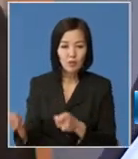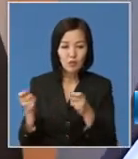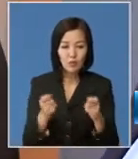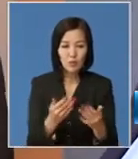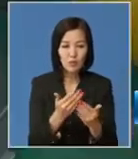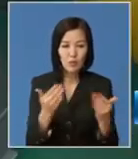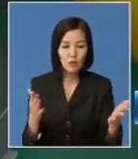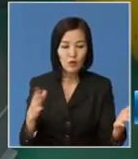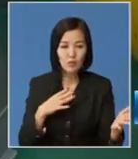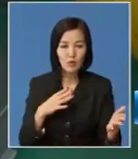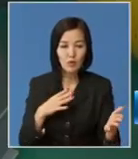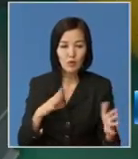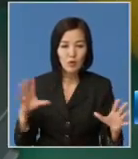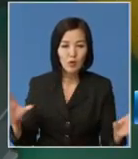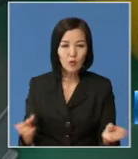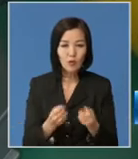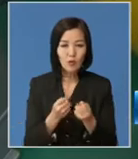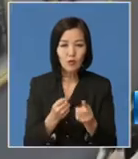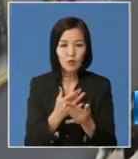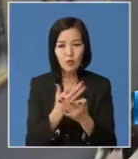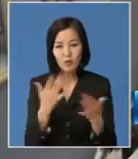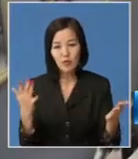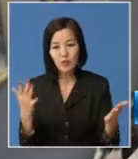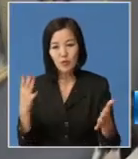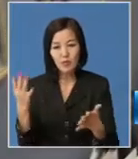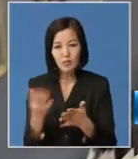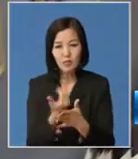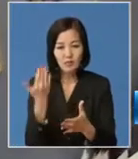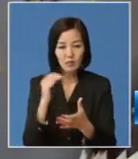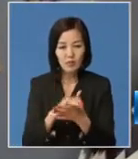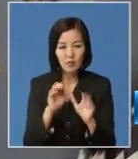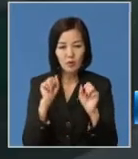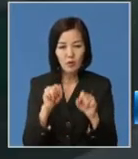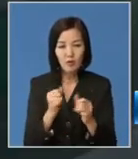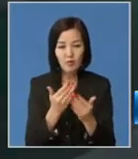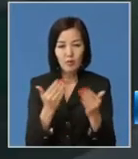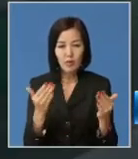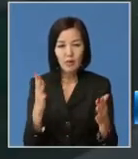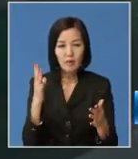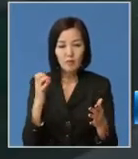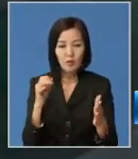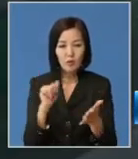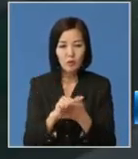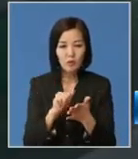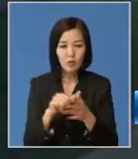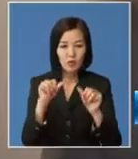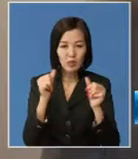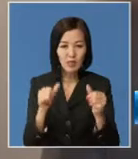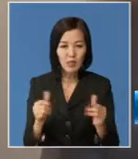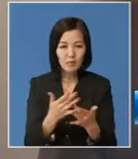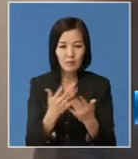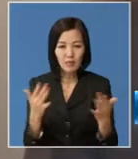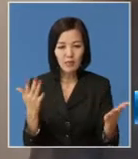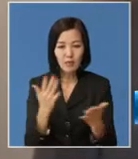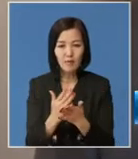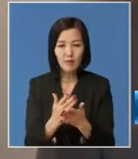Мұнда құтқарушылардың құрал саймандарын көріп жеткен жетістіктерімен танысуға болады. Жалпы музейде 500-ден аса құжатпен экспонат қойылған.